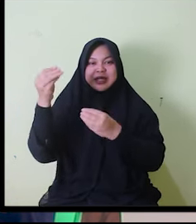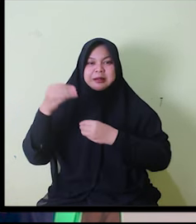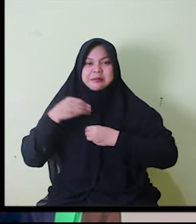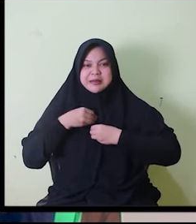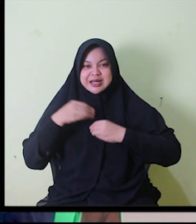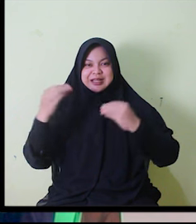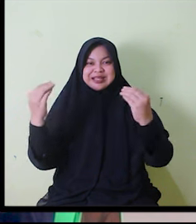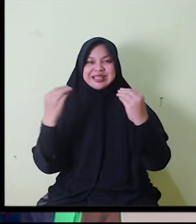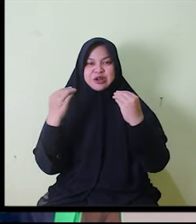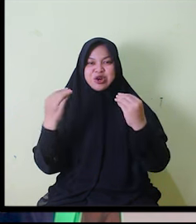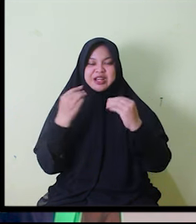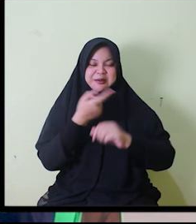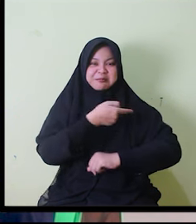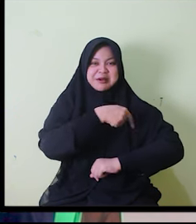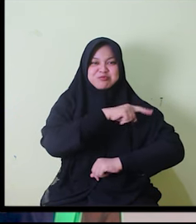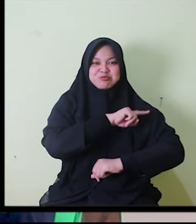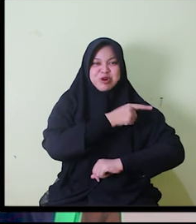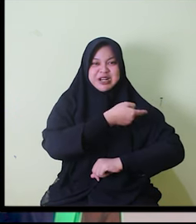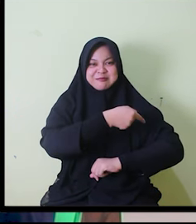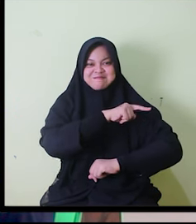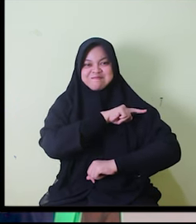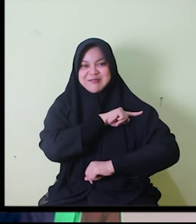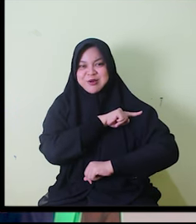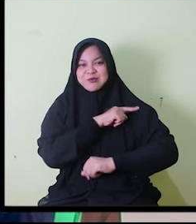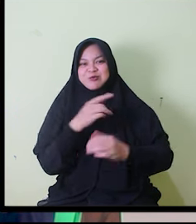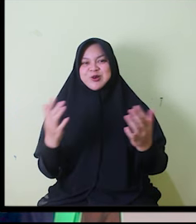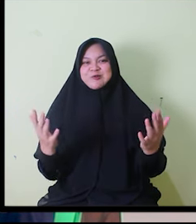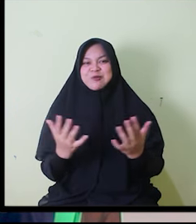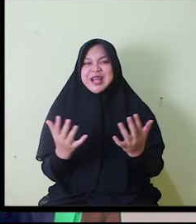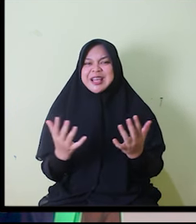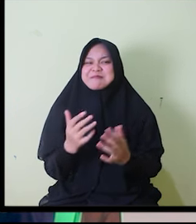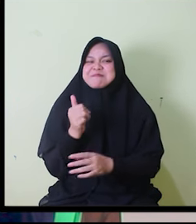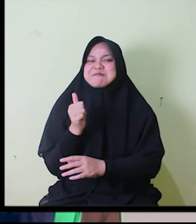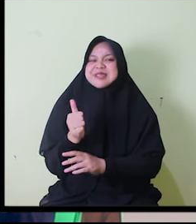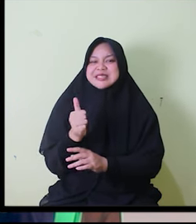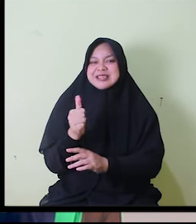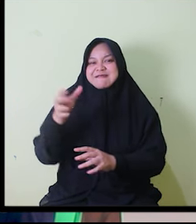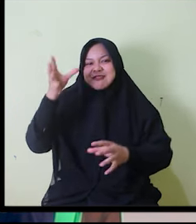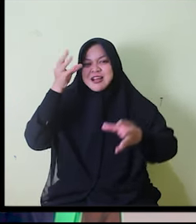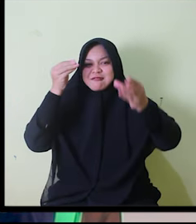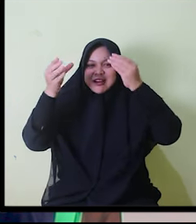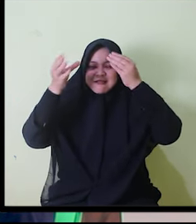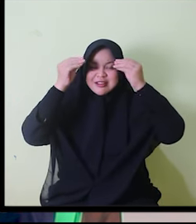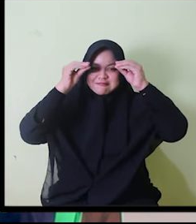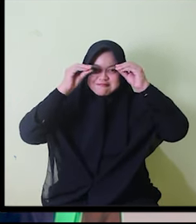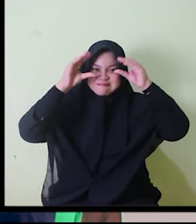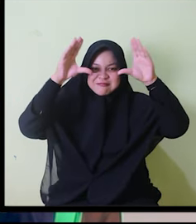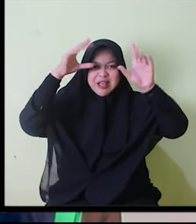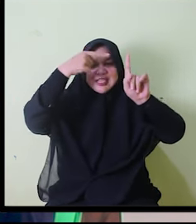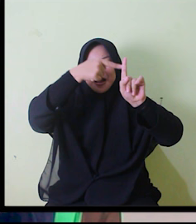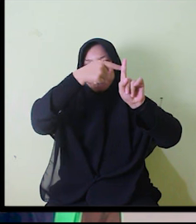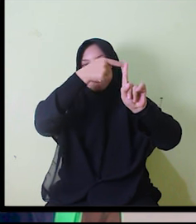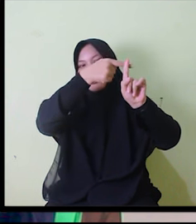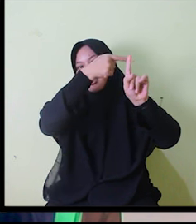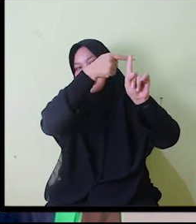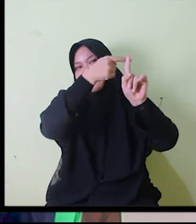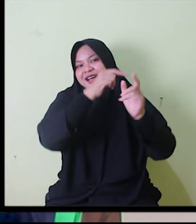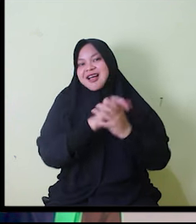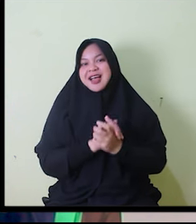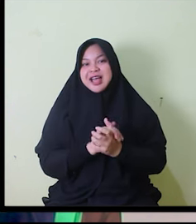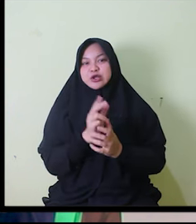kemampuan-kemampuan yang bagaimana bisa menambah wawasan kami I kemudian ee kami